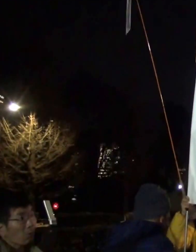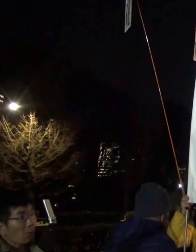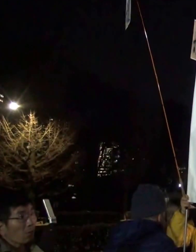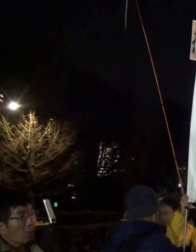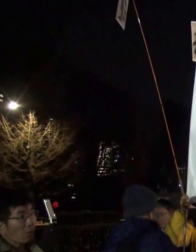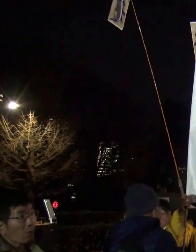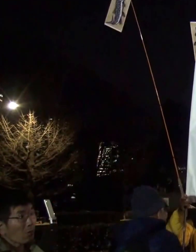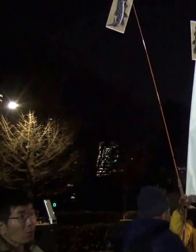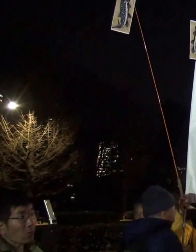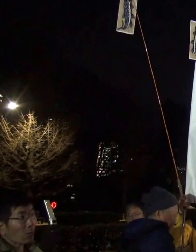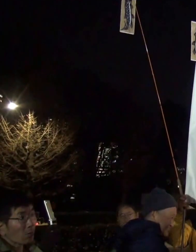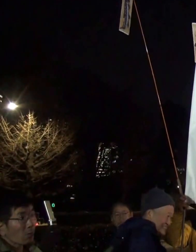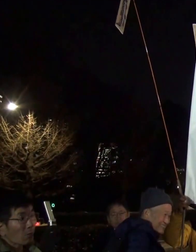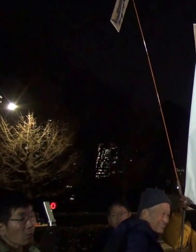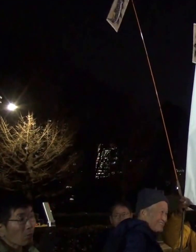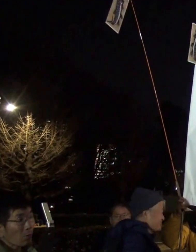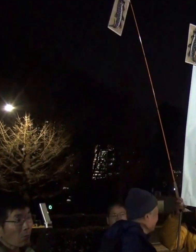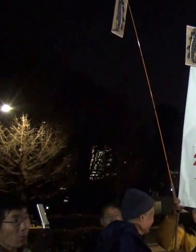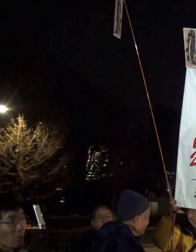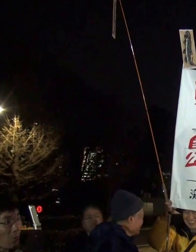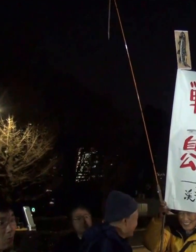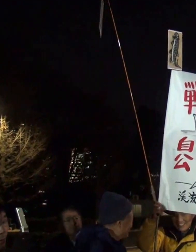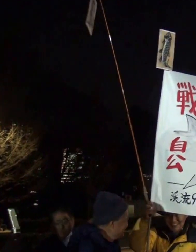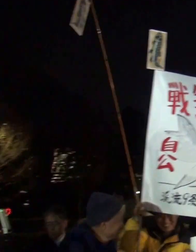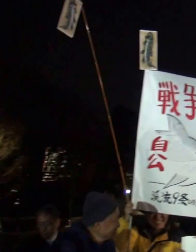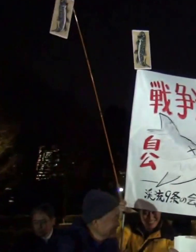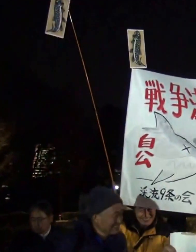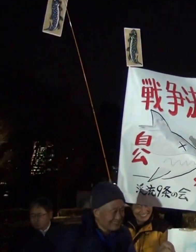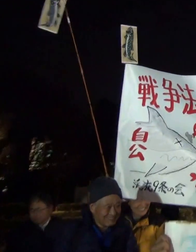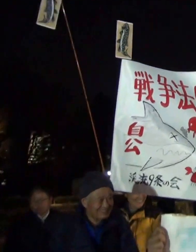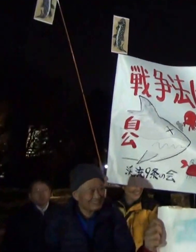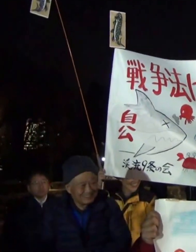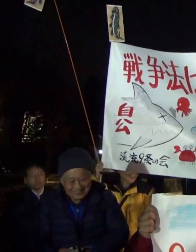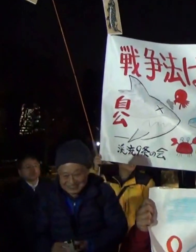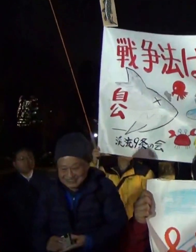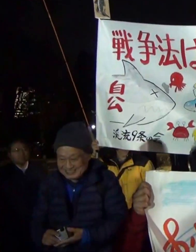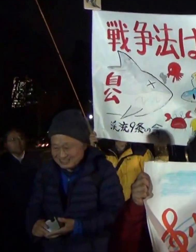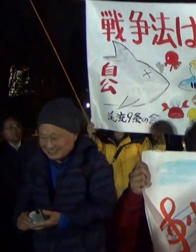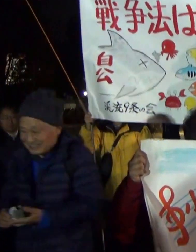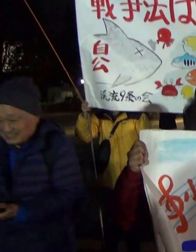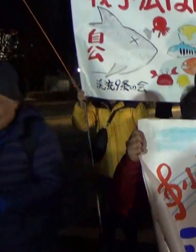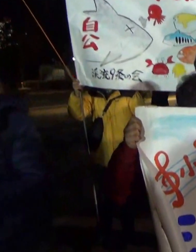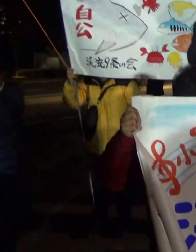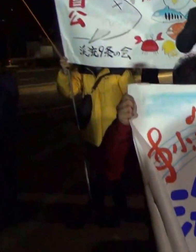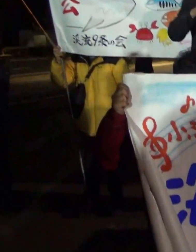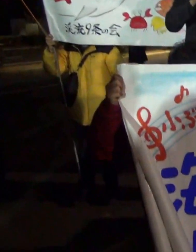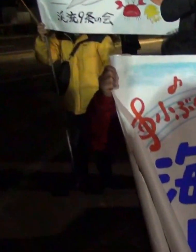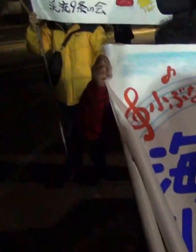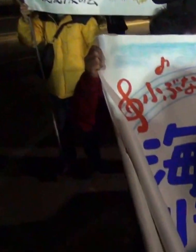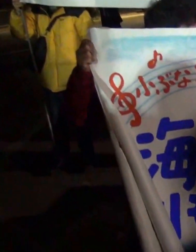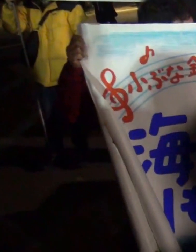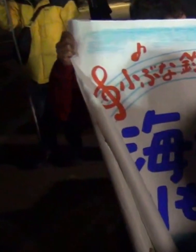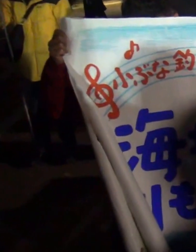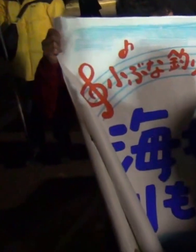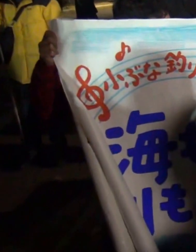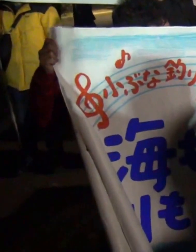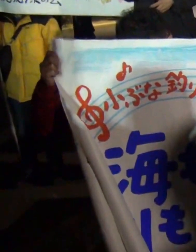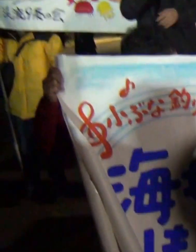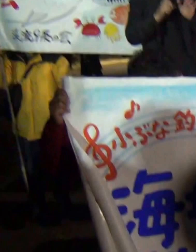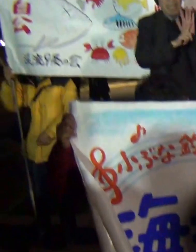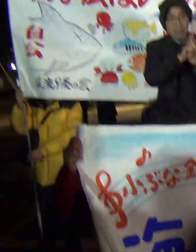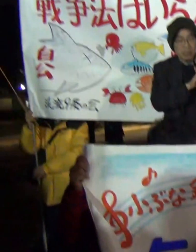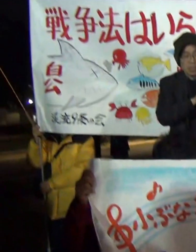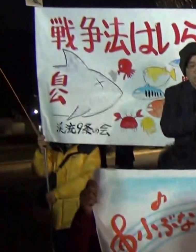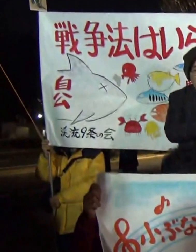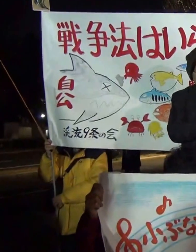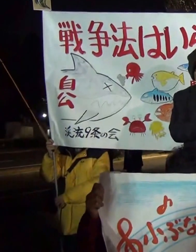う時代でしたから、その、ガイガーカウンターで測ったマグロをねどんどん捨てちゃうのを見て本当にね悔しい思いして、本当に